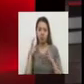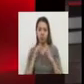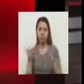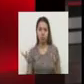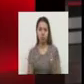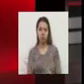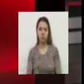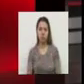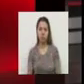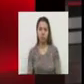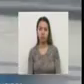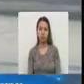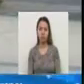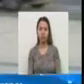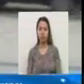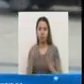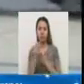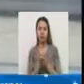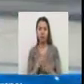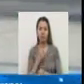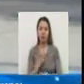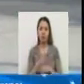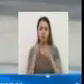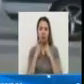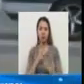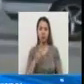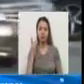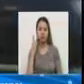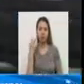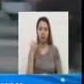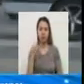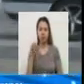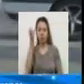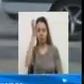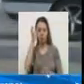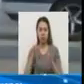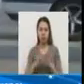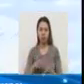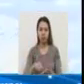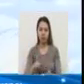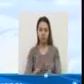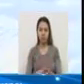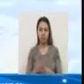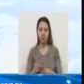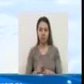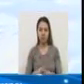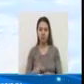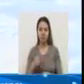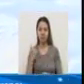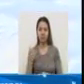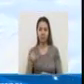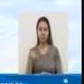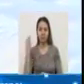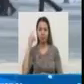қажет. Білім бағдарламаларының басты ерекшелігі тұрақты және ғылыми негіздерді игеру мүмкіндігін ұсынуы болуы тиіс.